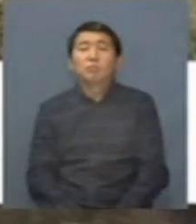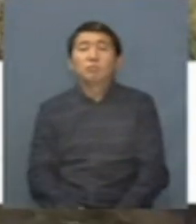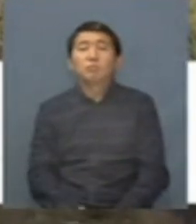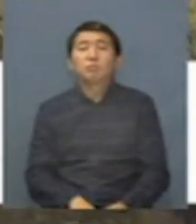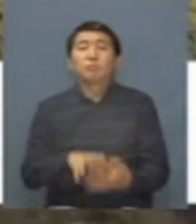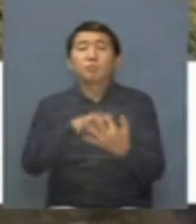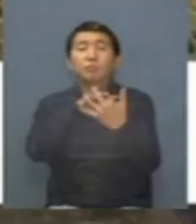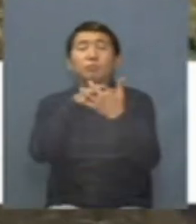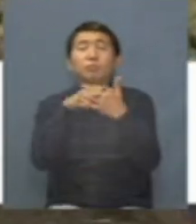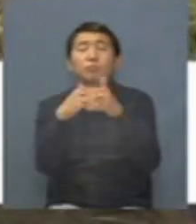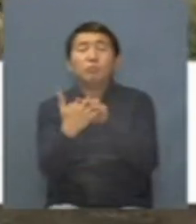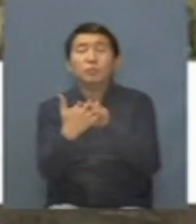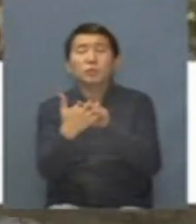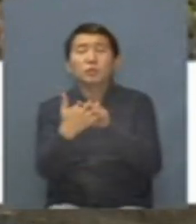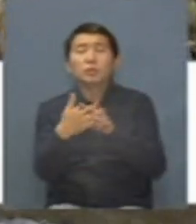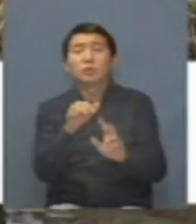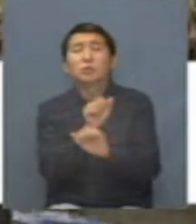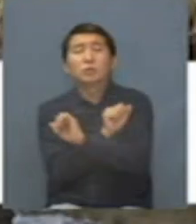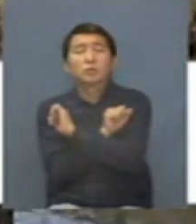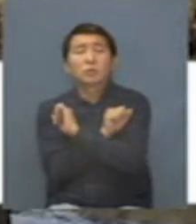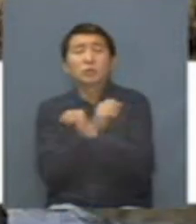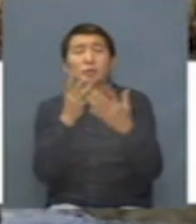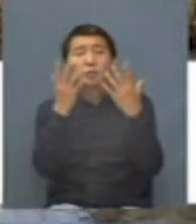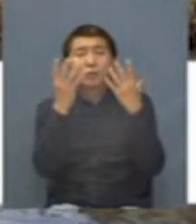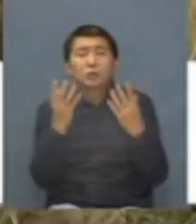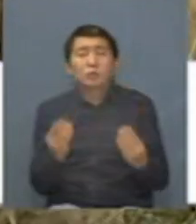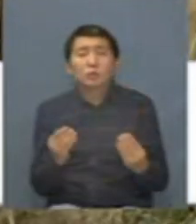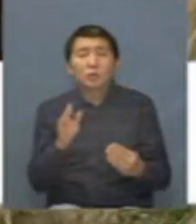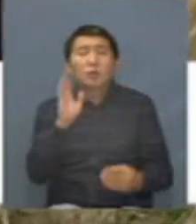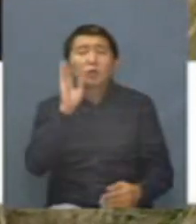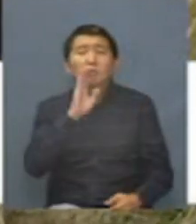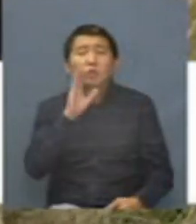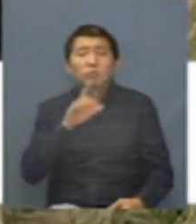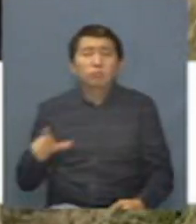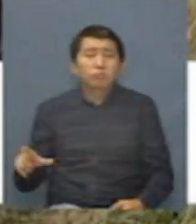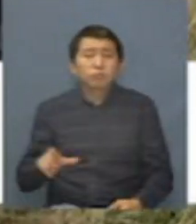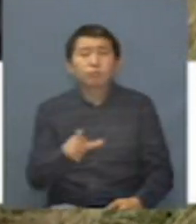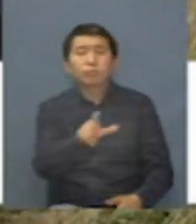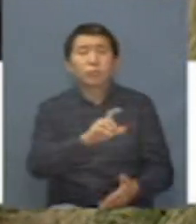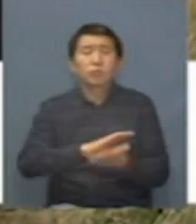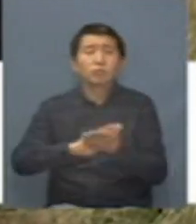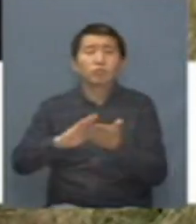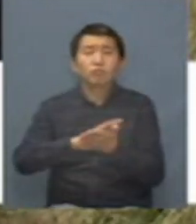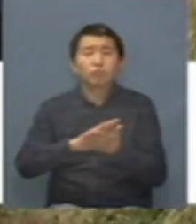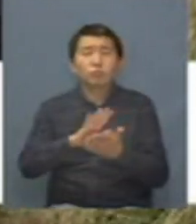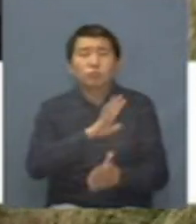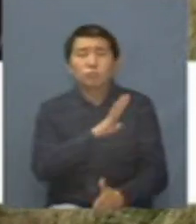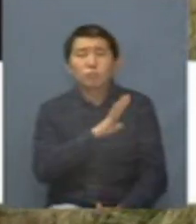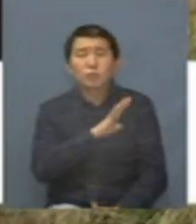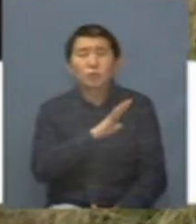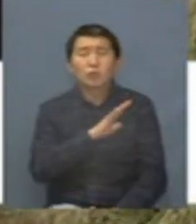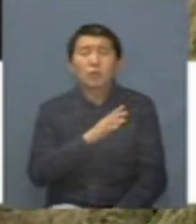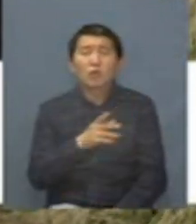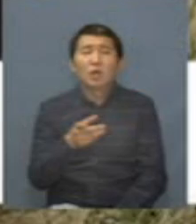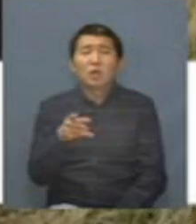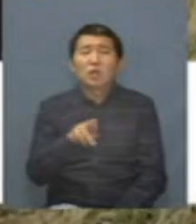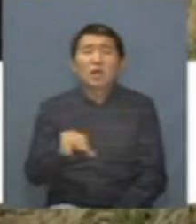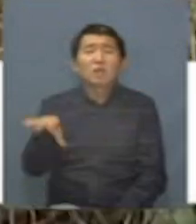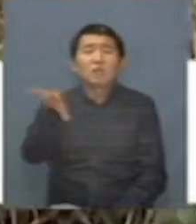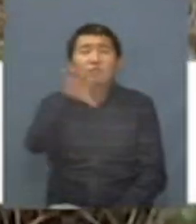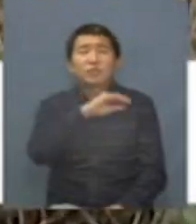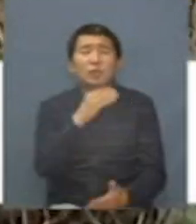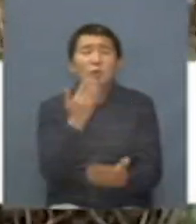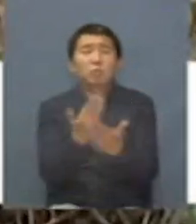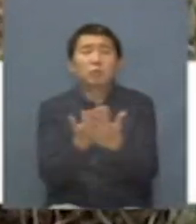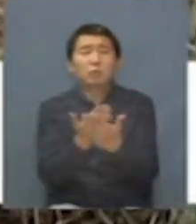Ауылдағы ғайынның бастамасымен демалыс күні бұлақ басында тазарту жұмыстары жүргізілді. Жұртқа үлгі, болашаққа өнеге болатын игі